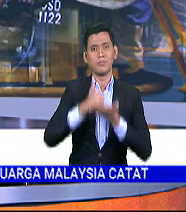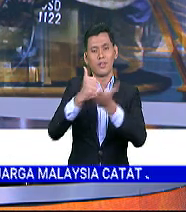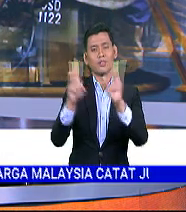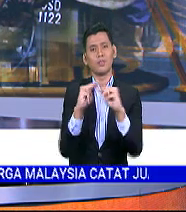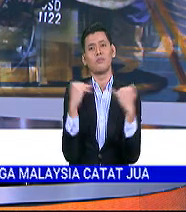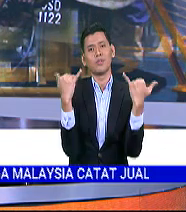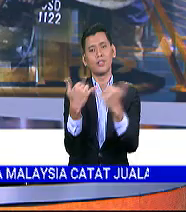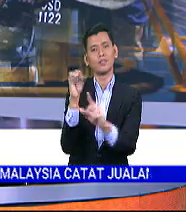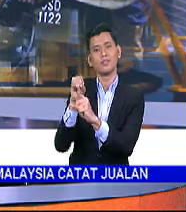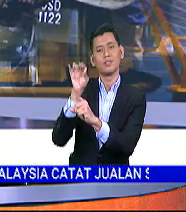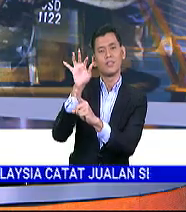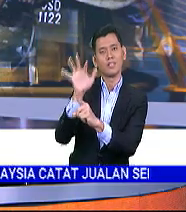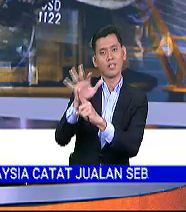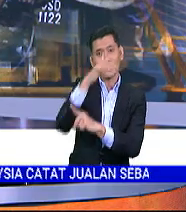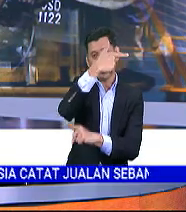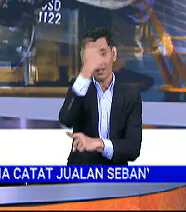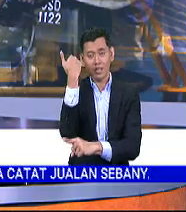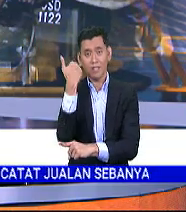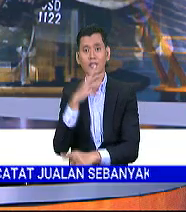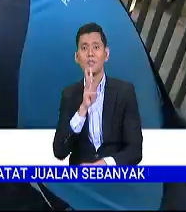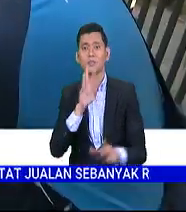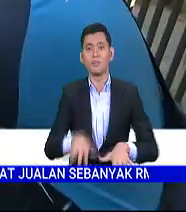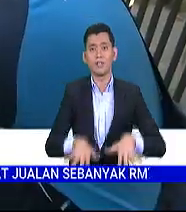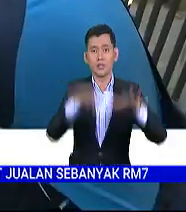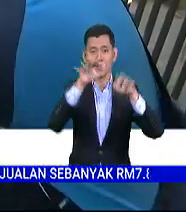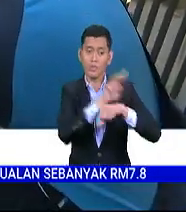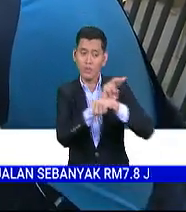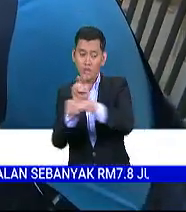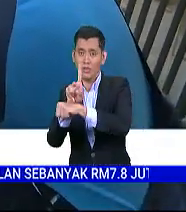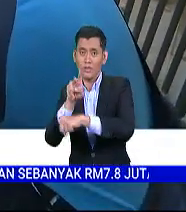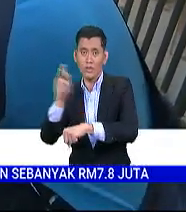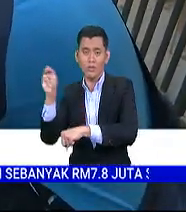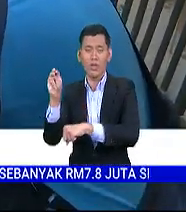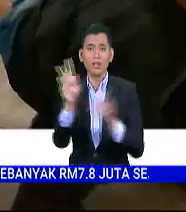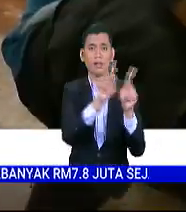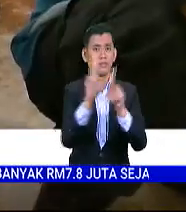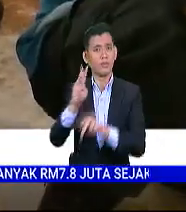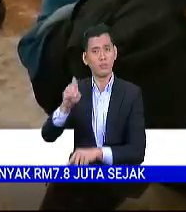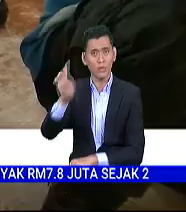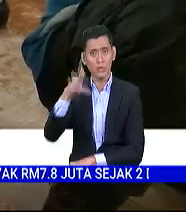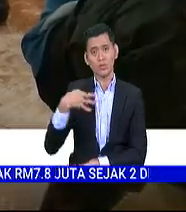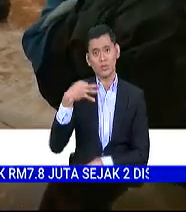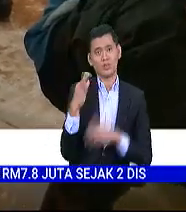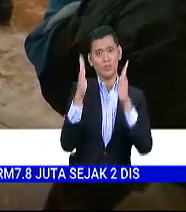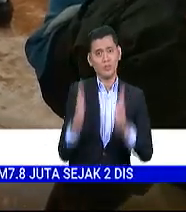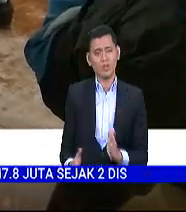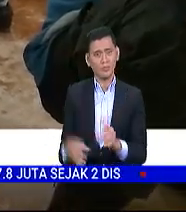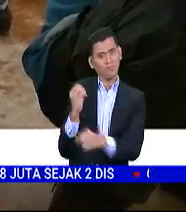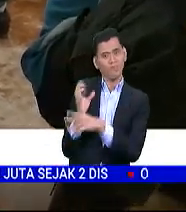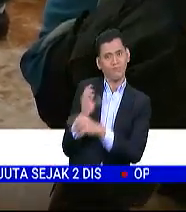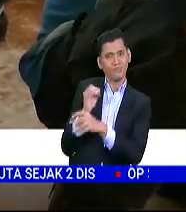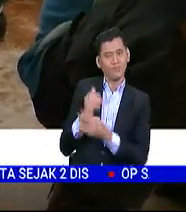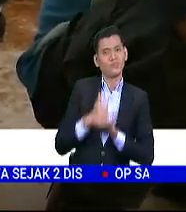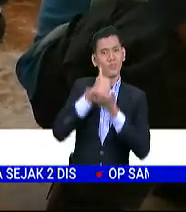ketika ditimpa kesusahan. Tinjauan RTM di beberapa kampung di Muar mendapati sukarelawan giat membantu